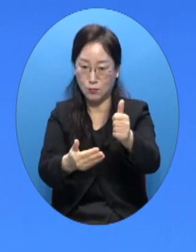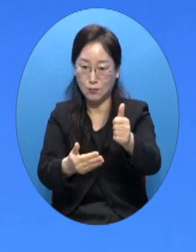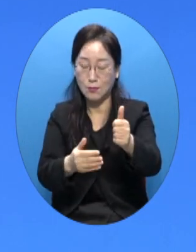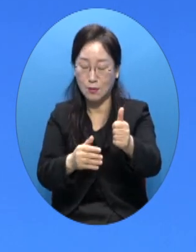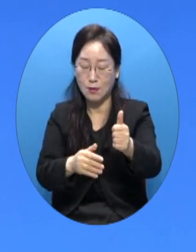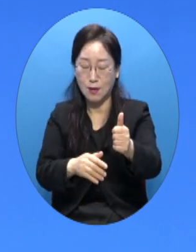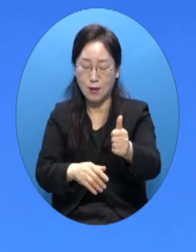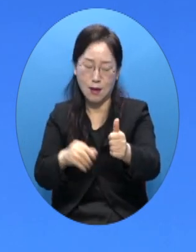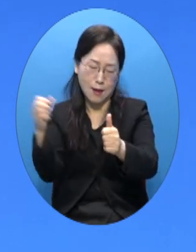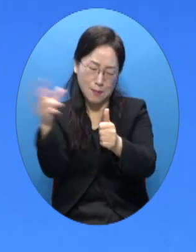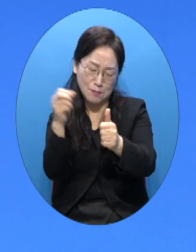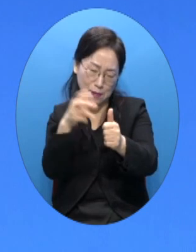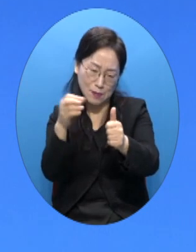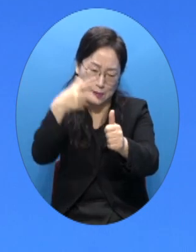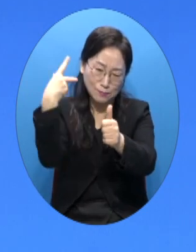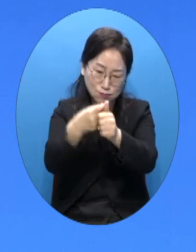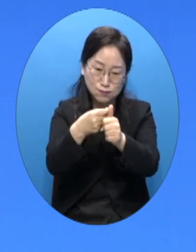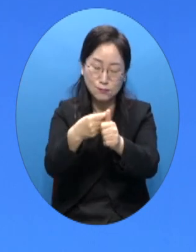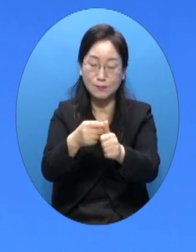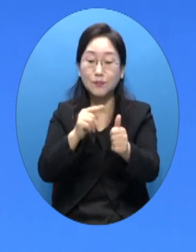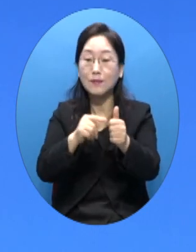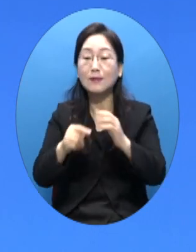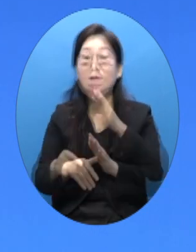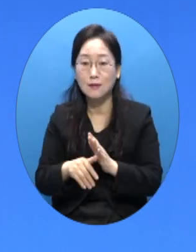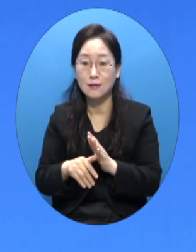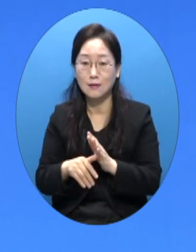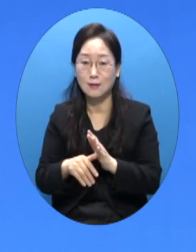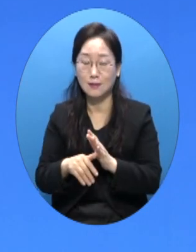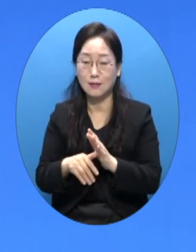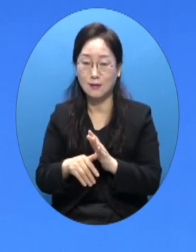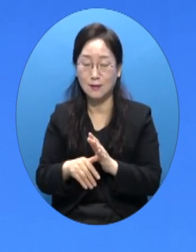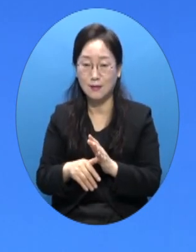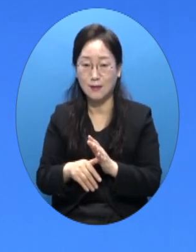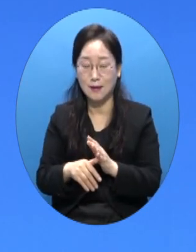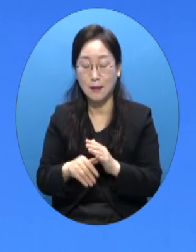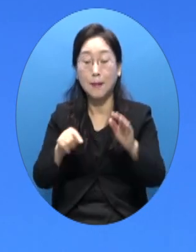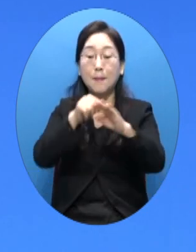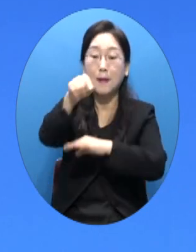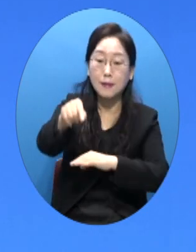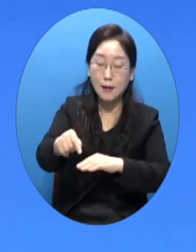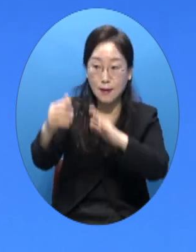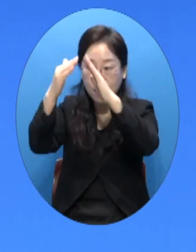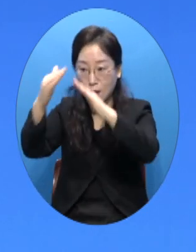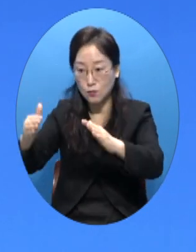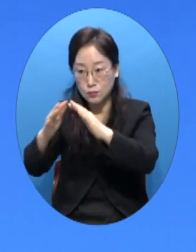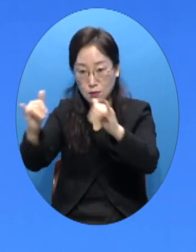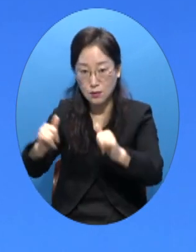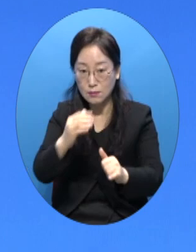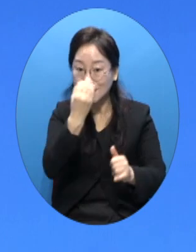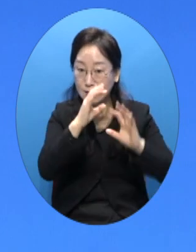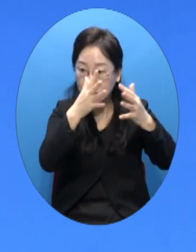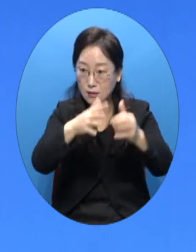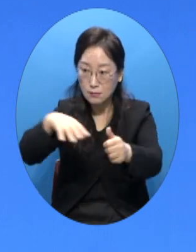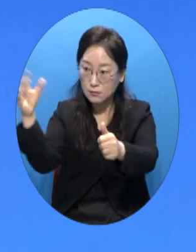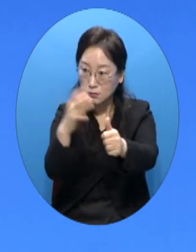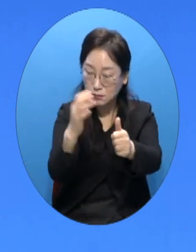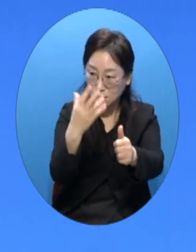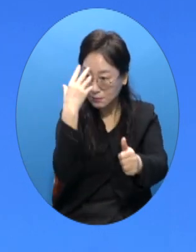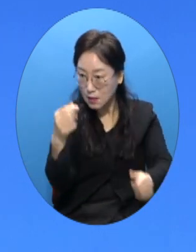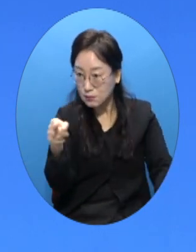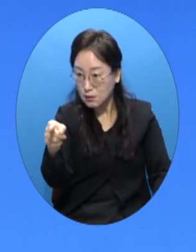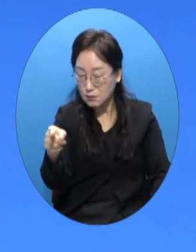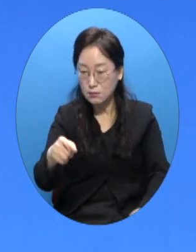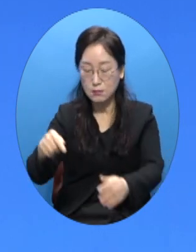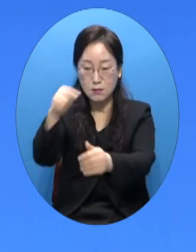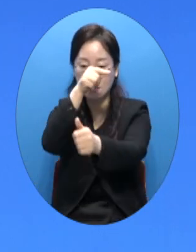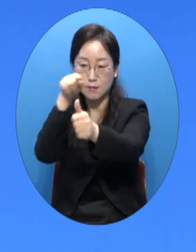살았습니다 그래서 그가 40이 되었을 때에 밖에 나갔다가 애굽 사람이 이스라엘 사람을 괴롭히는 걸 보고 그를